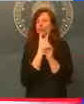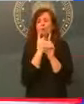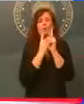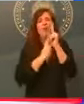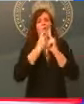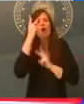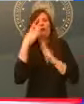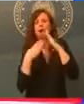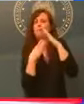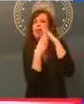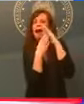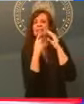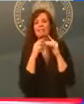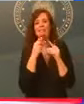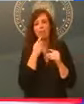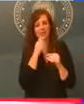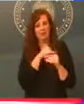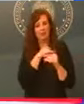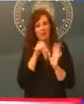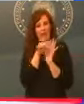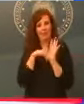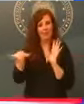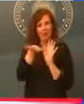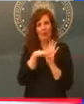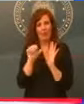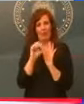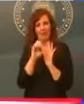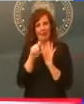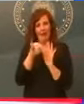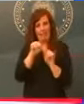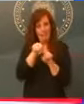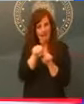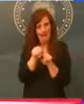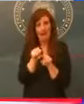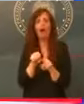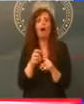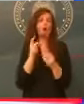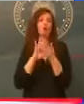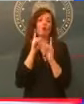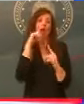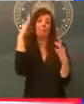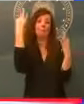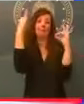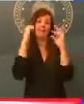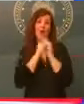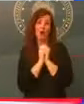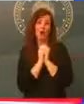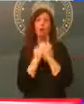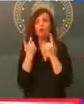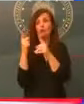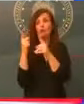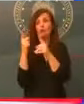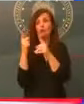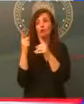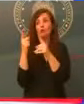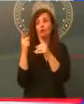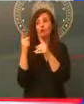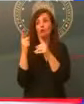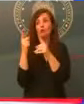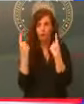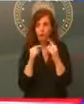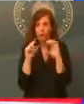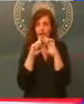del quartiere Scampia una scuola migliore visto che mi hai sottolineato l'esistenza di questo appartamento